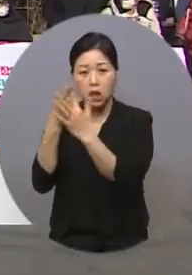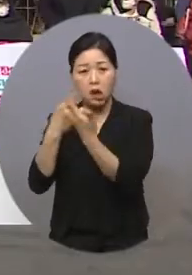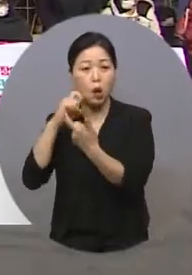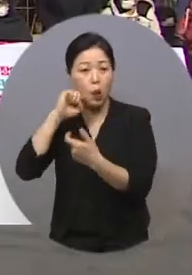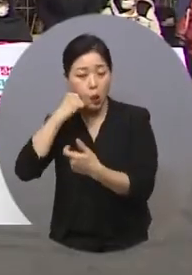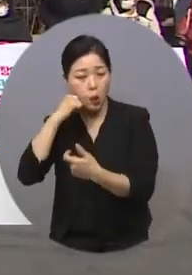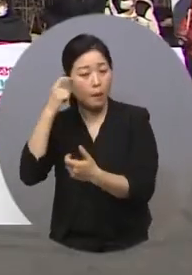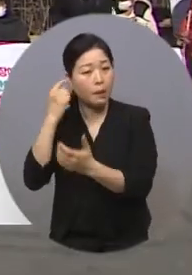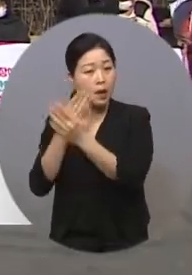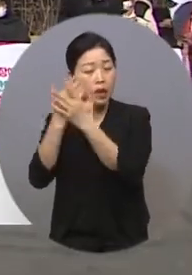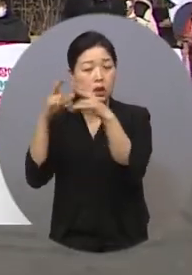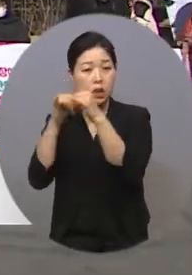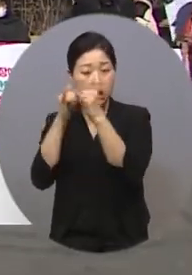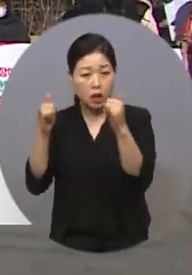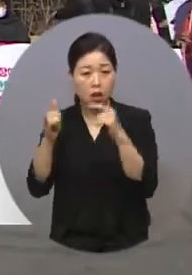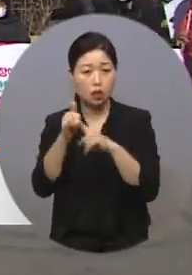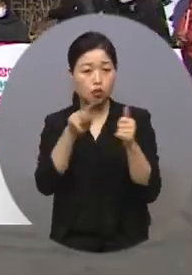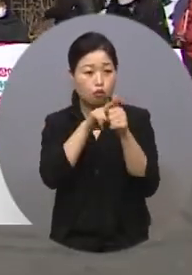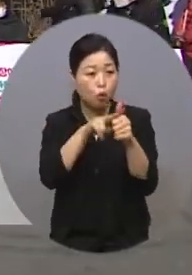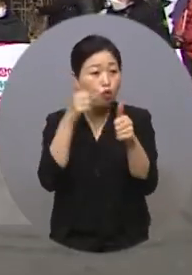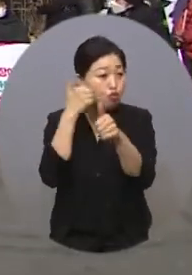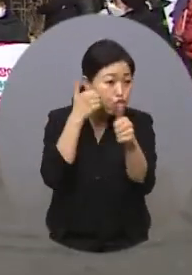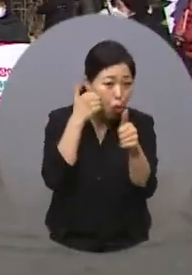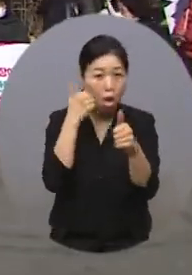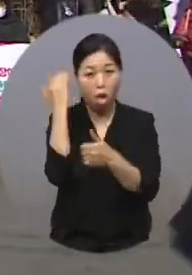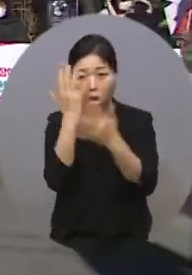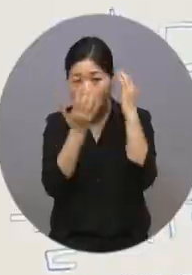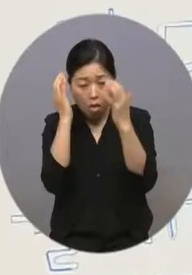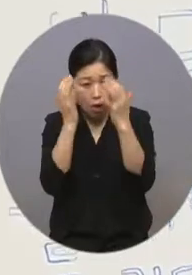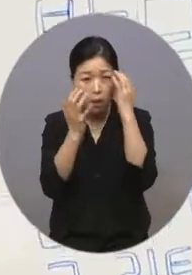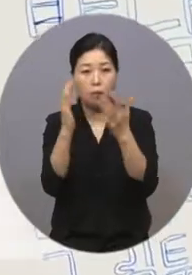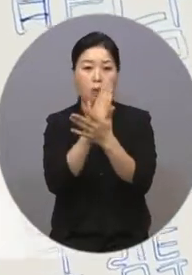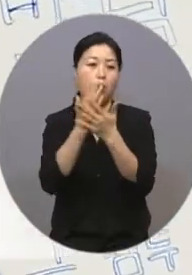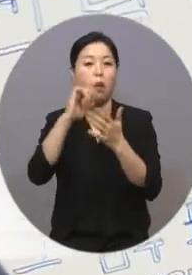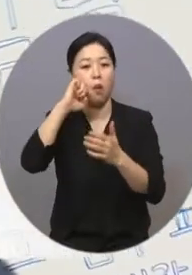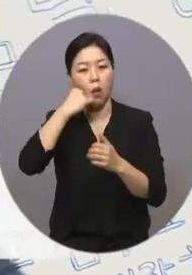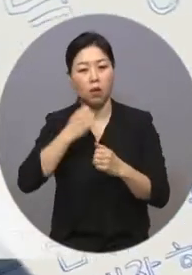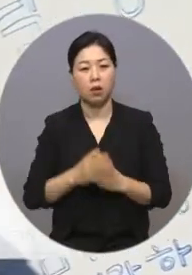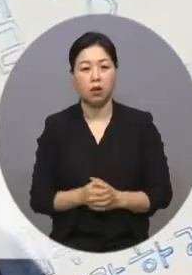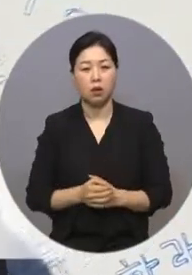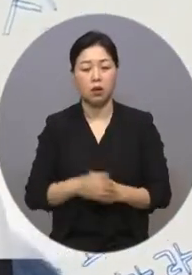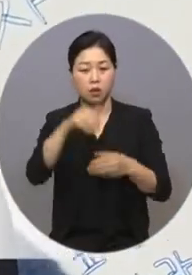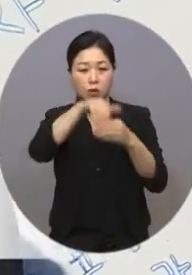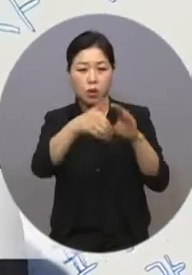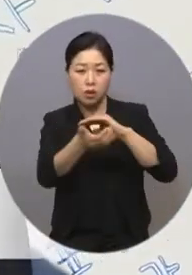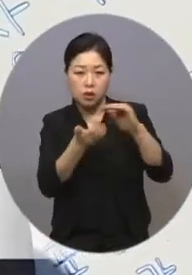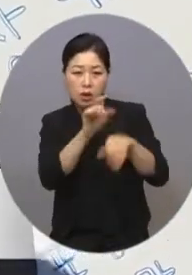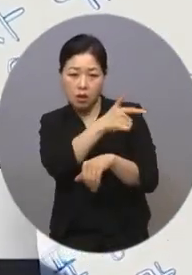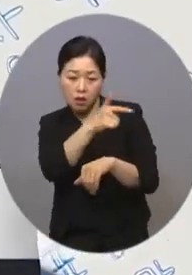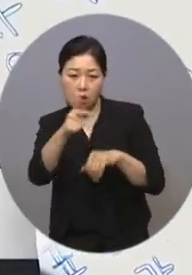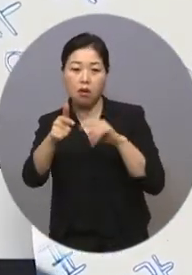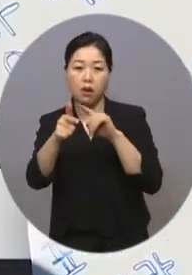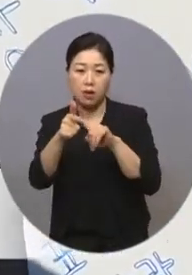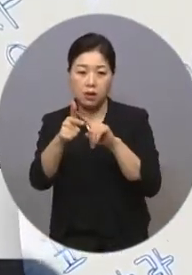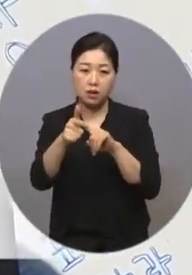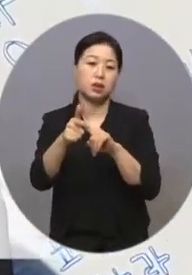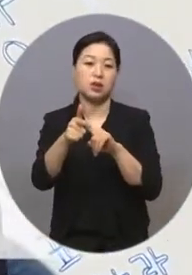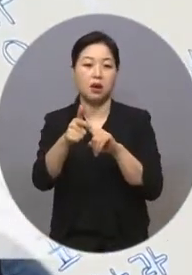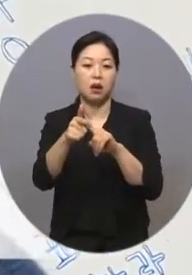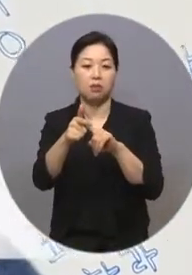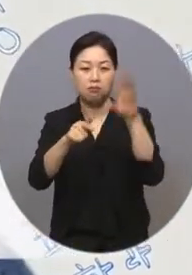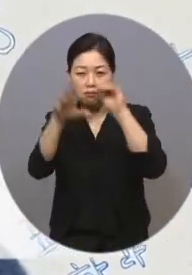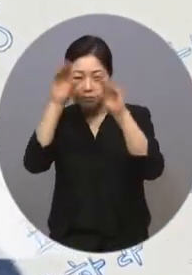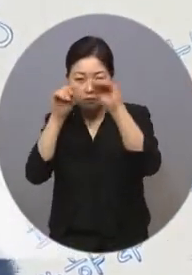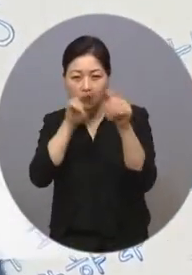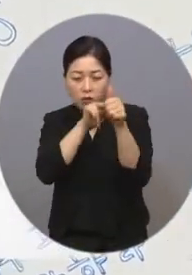각 후보가 누구인지 알기 어렵다는 설명입니다. 자신이 투표하기 전까지 다양한 경로로 습득했던 다양한 정보